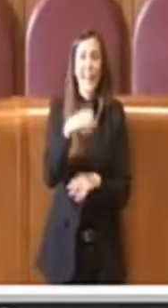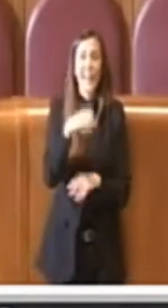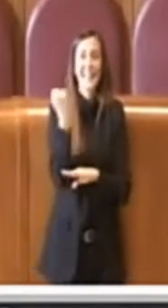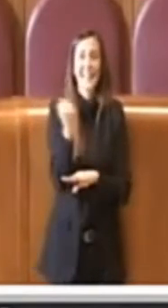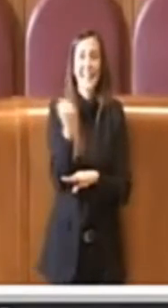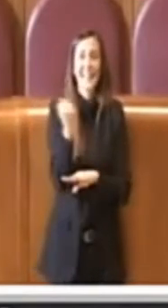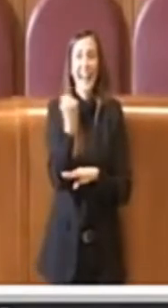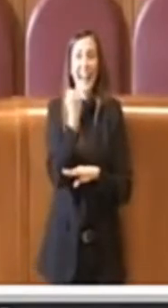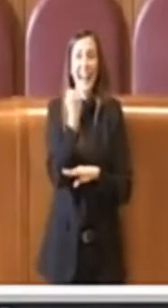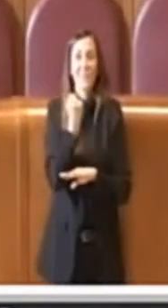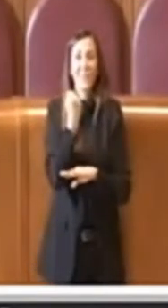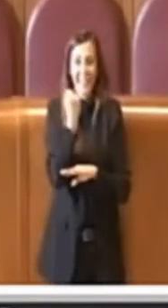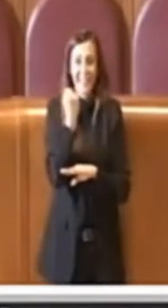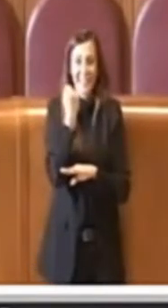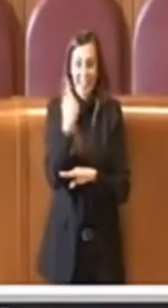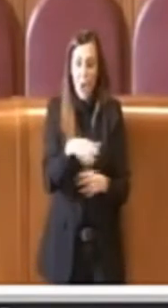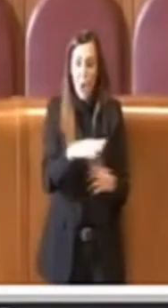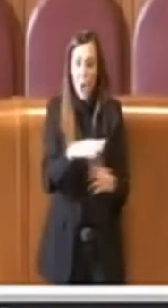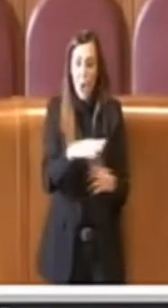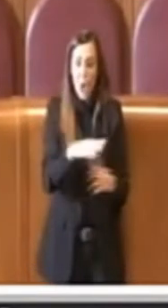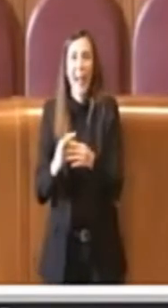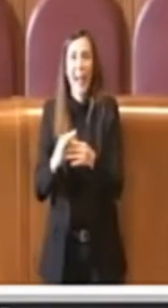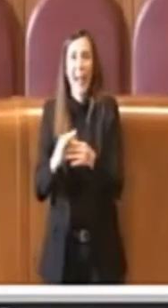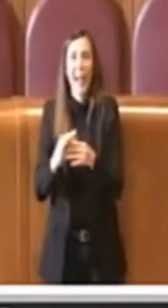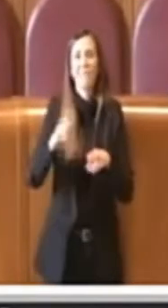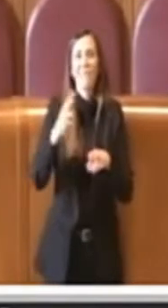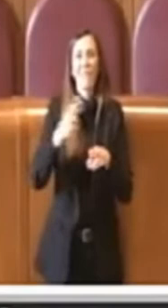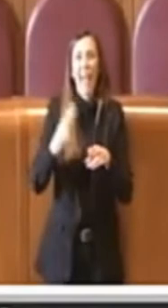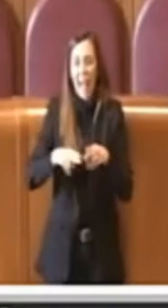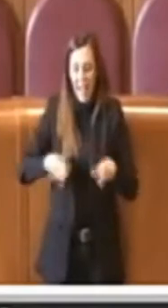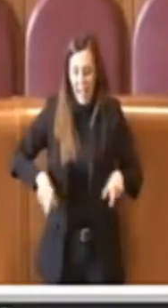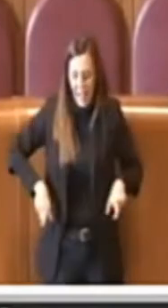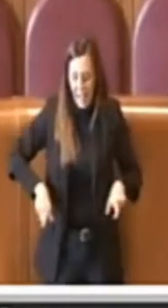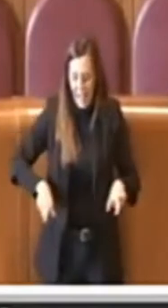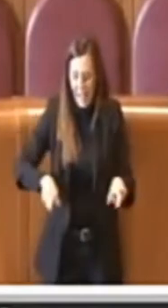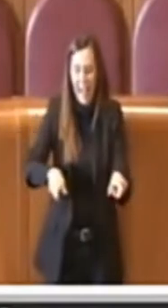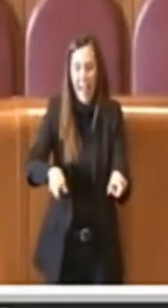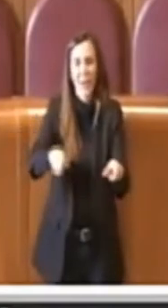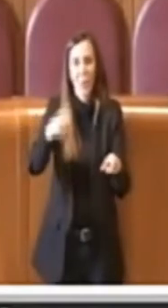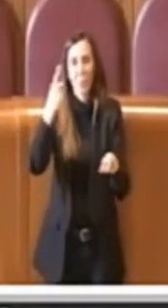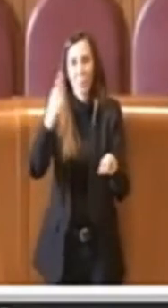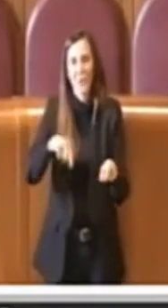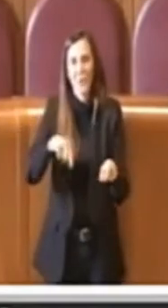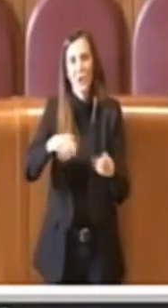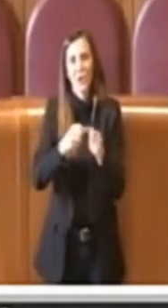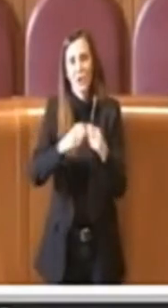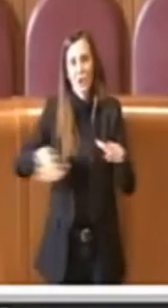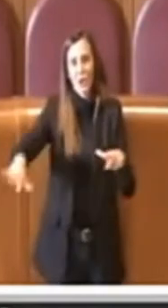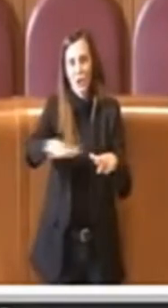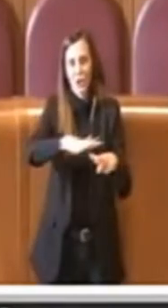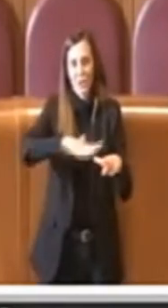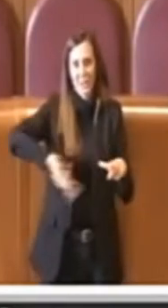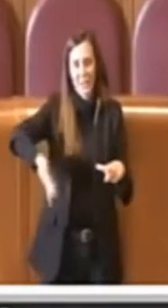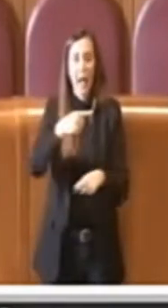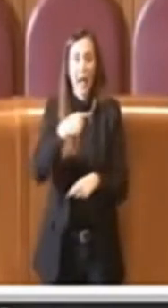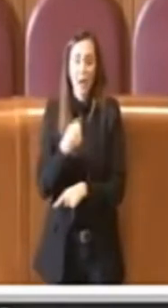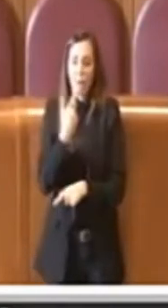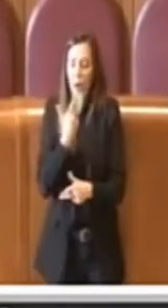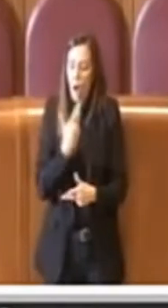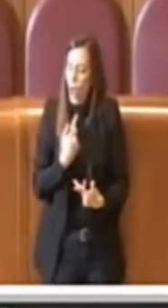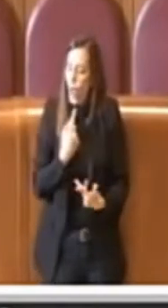infrastrutture su ferro in questa città. Sfrutto l'occasione veramente per ribadire il lavoro